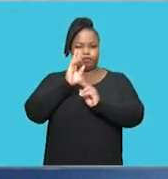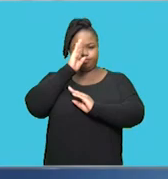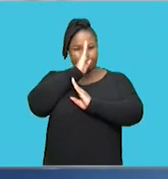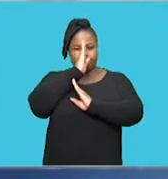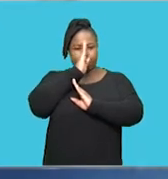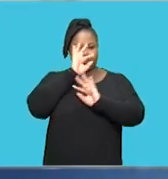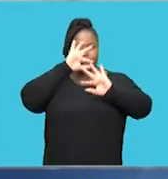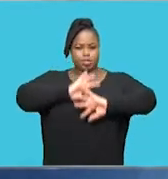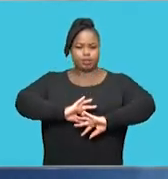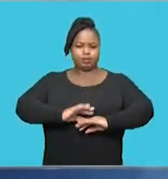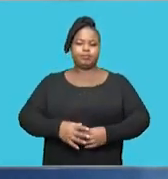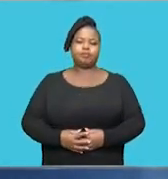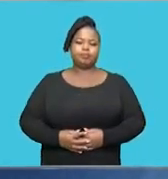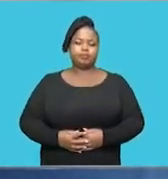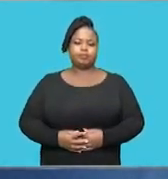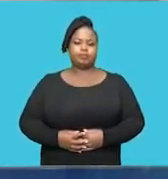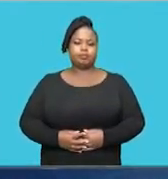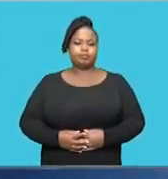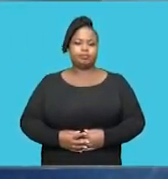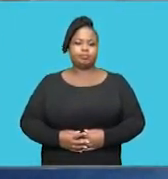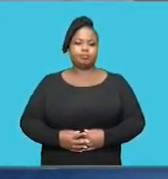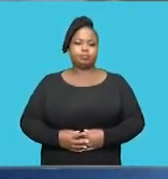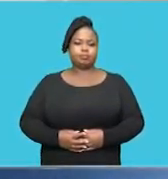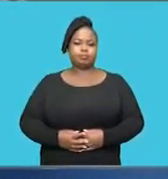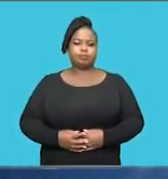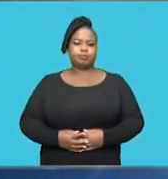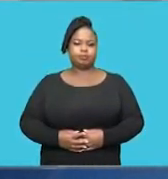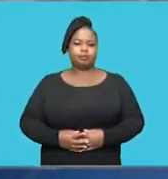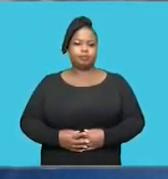zero zero midnight